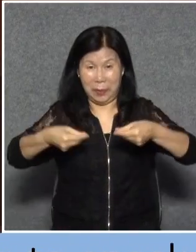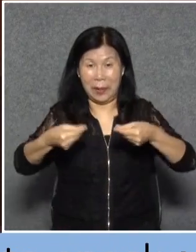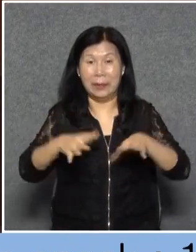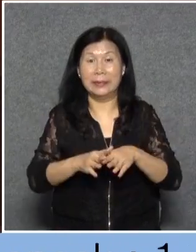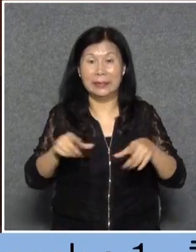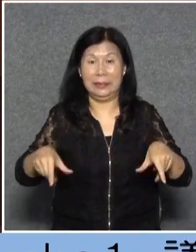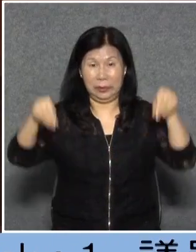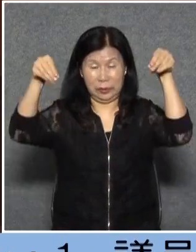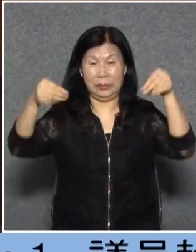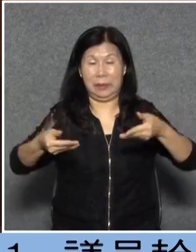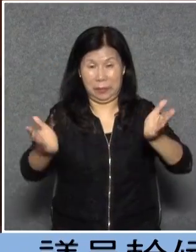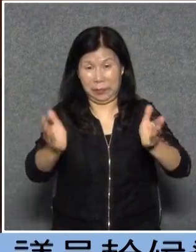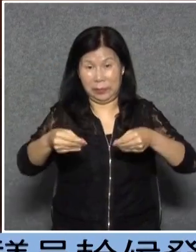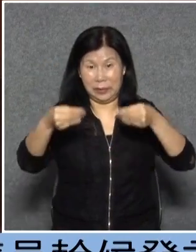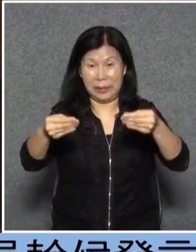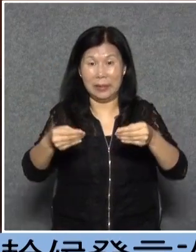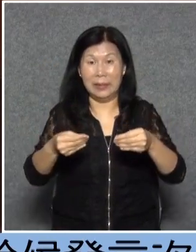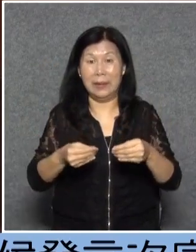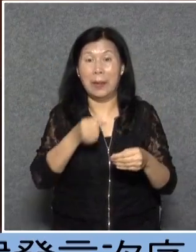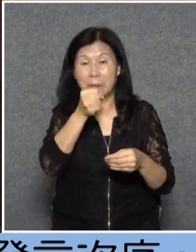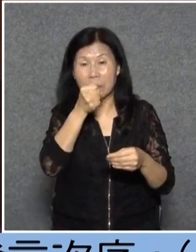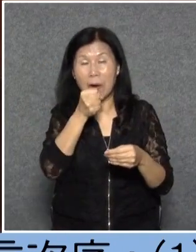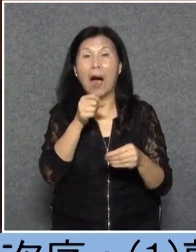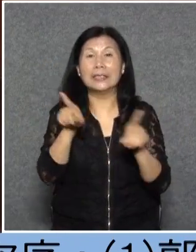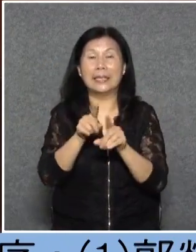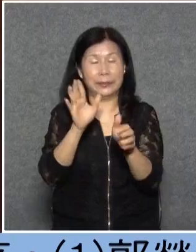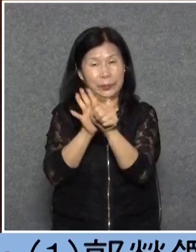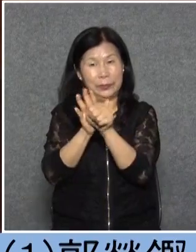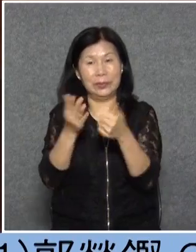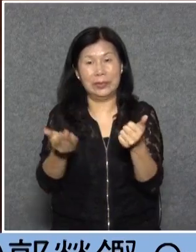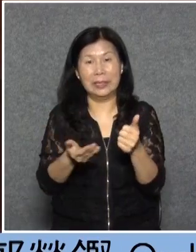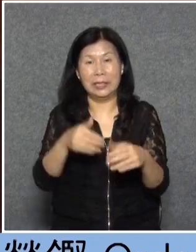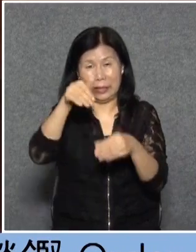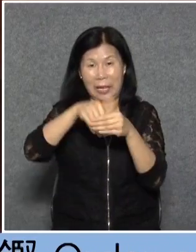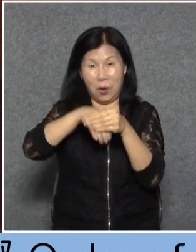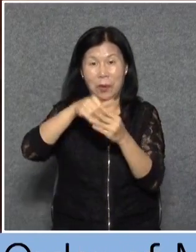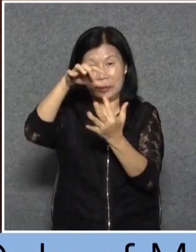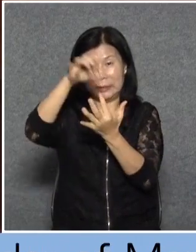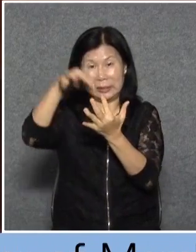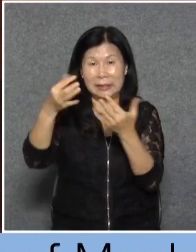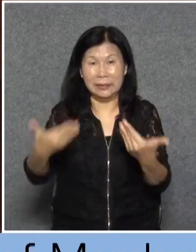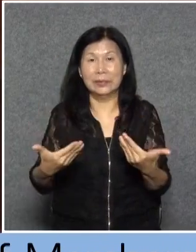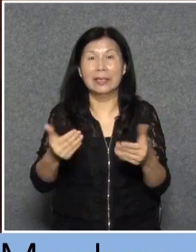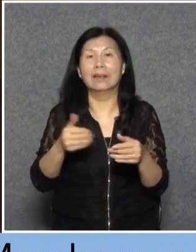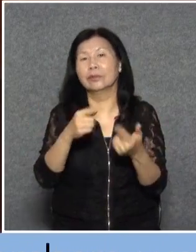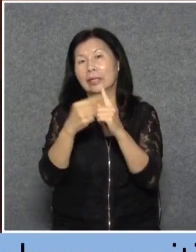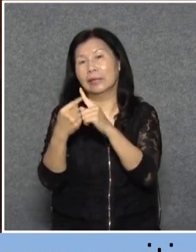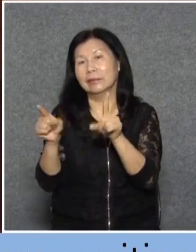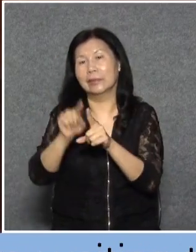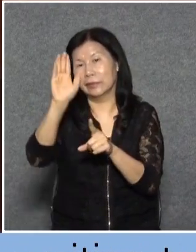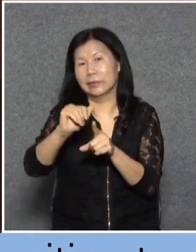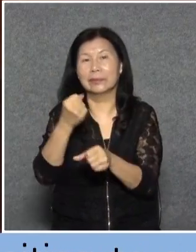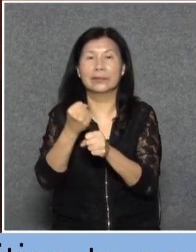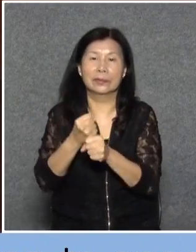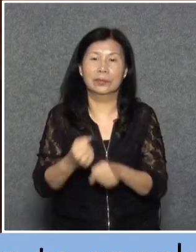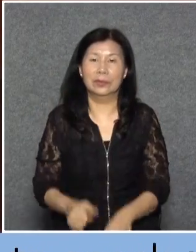接受佢个礼物嘅时候咧，你要搏咪赞下佢。为咗选举，唉，呢、這个时候真系乜都做得出噶啦，啲人我话俾你